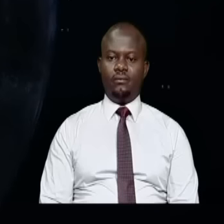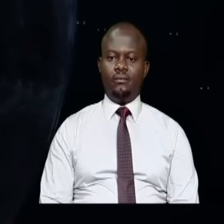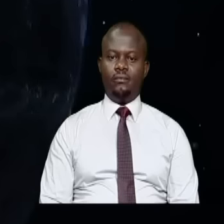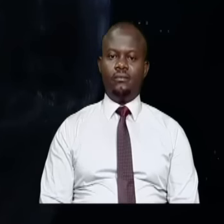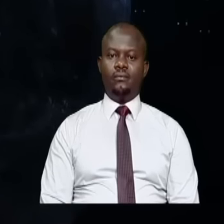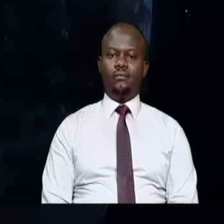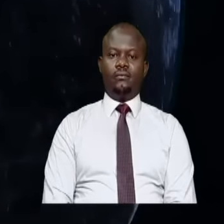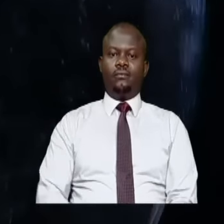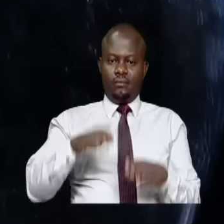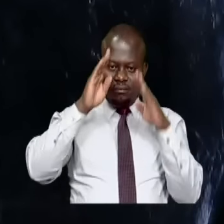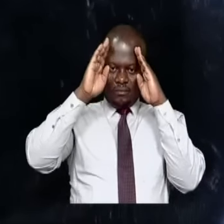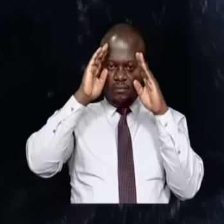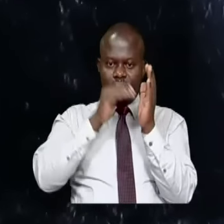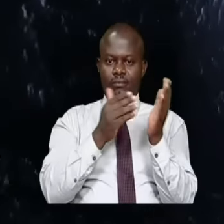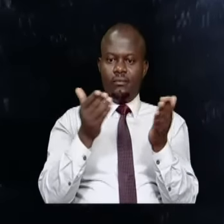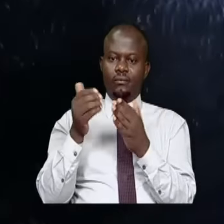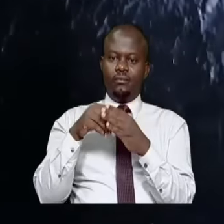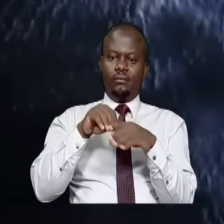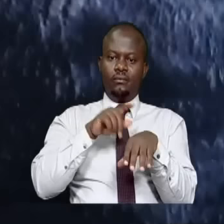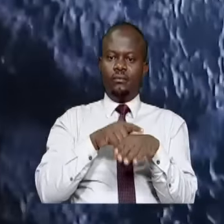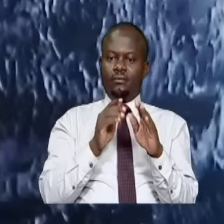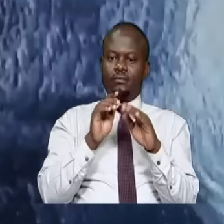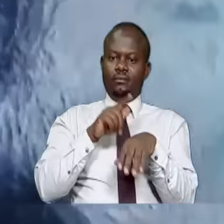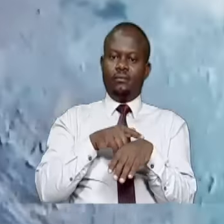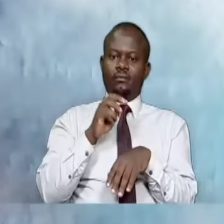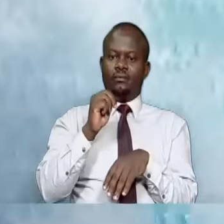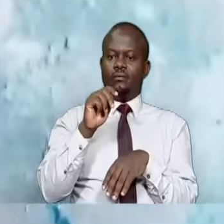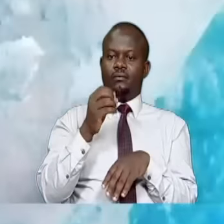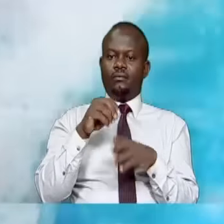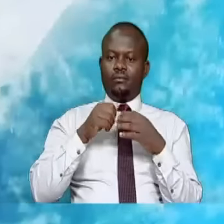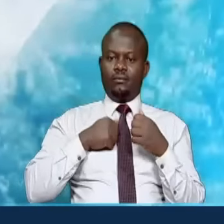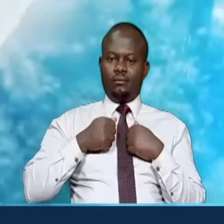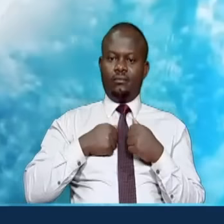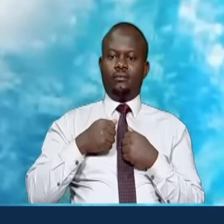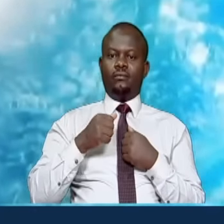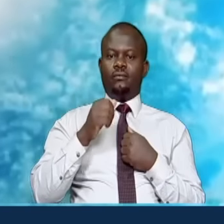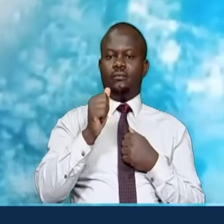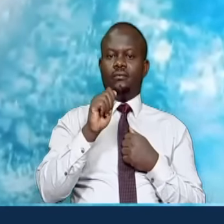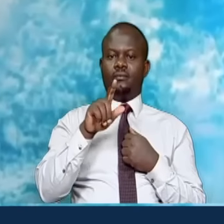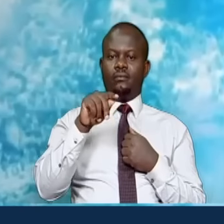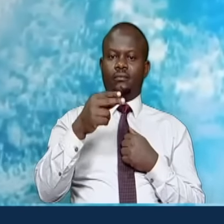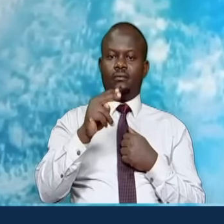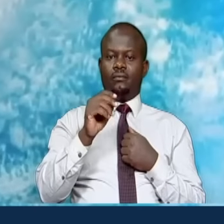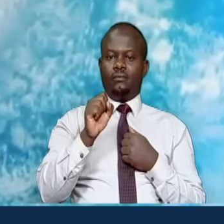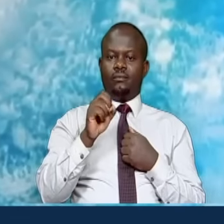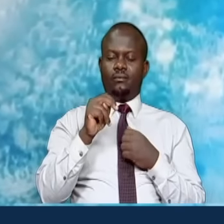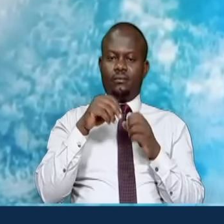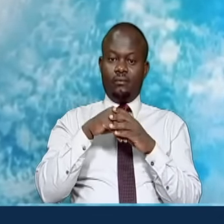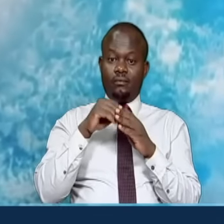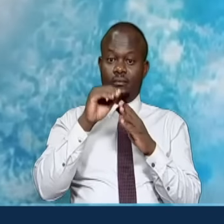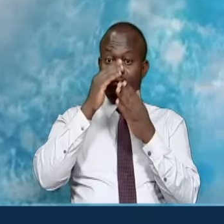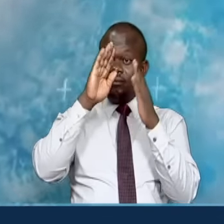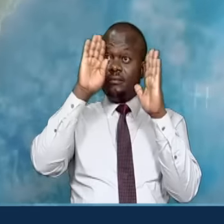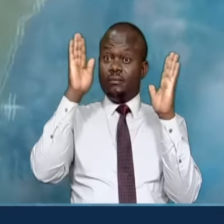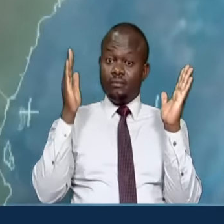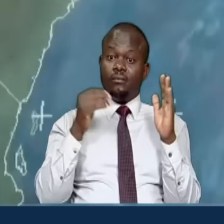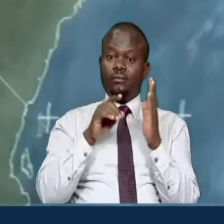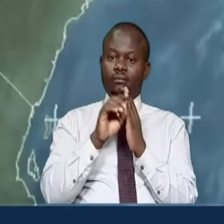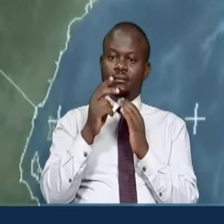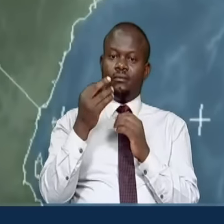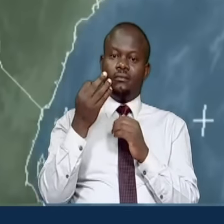Turabasuhuje kandi tubahaye ikaze ku mwanya w'iteganyagihe mutegurirwa na Meteo Rwanda, mugiye kurigezwaho na Alphonsine Musanganire. Ikirere cyo kuri tariki ya